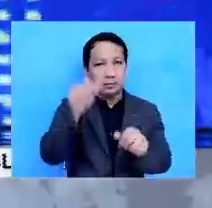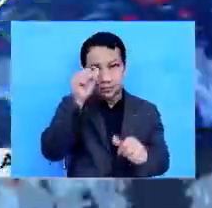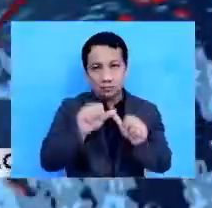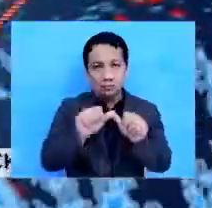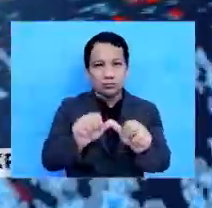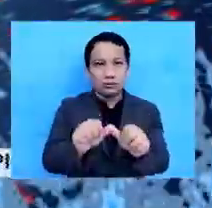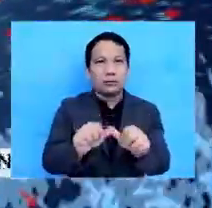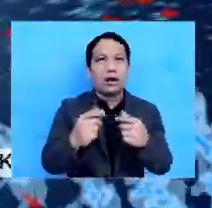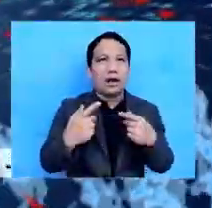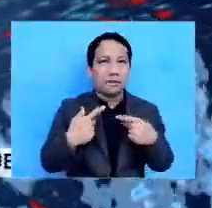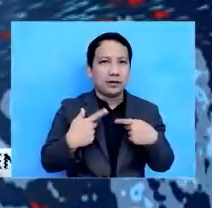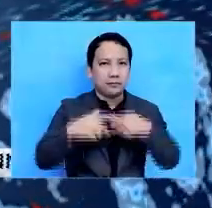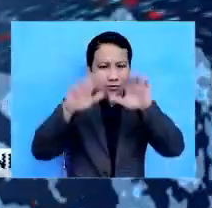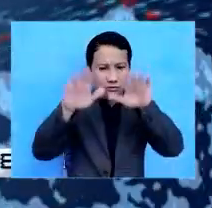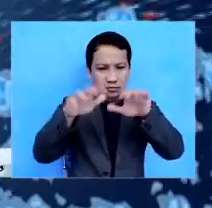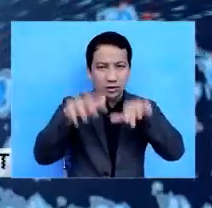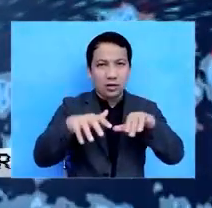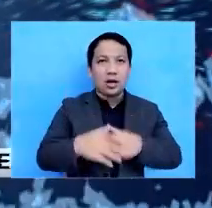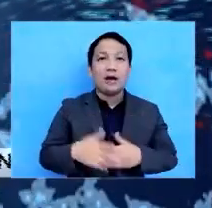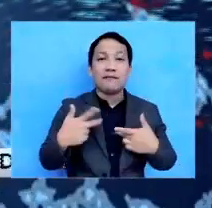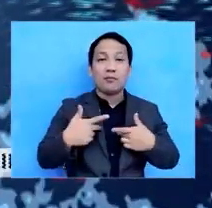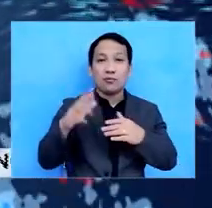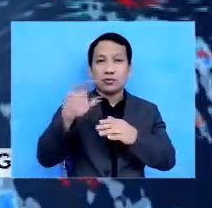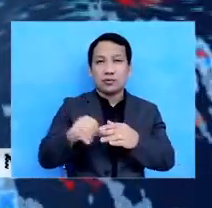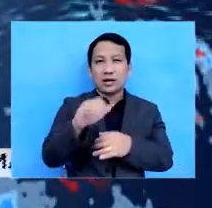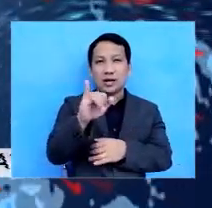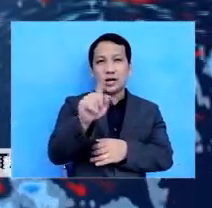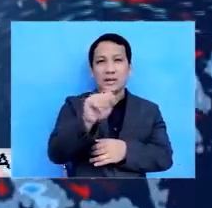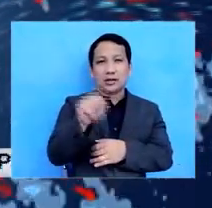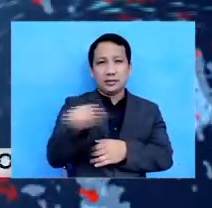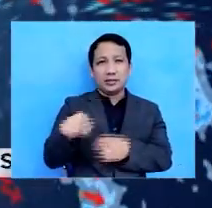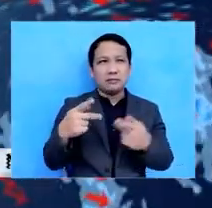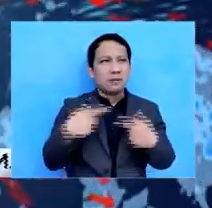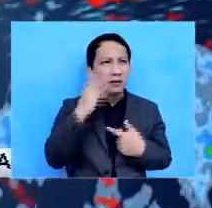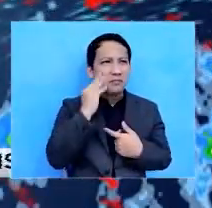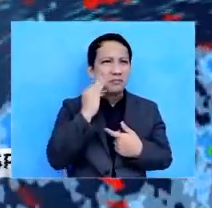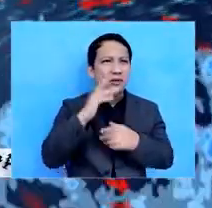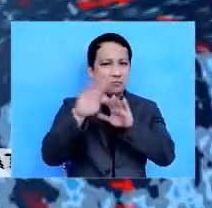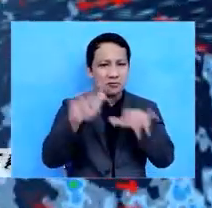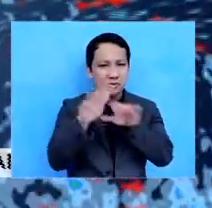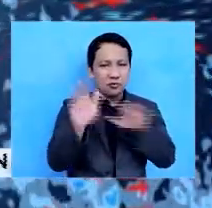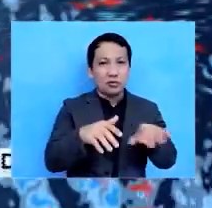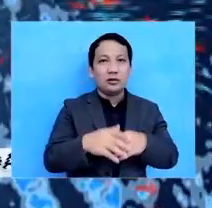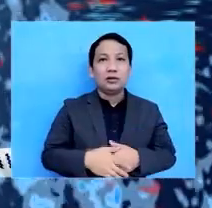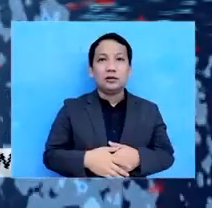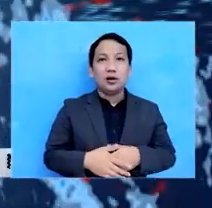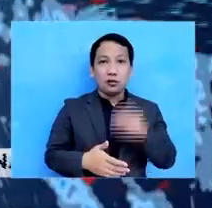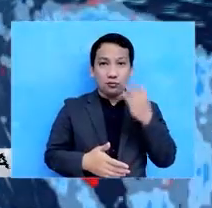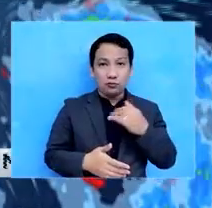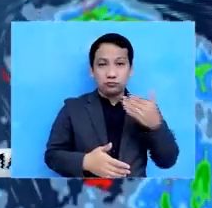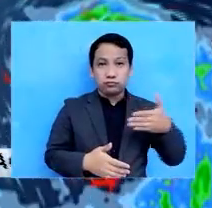Dahil po yan sa weather system na kung tawagin ay Intertropical Convergence Zone o ITCZ. Yan po yung nagdadala ng